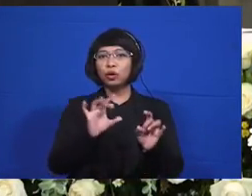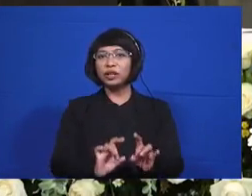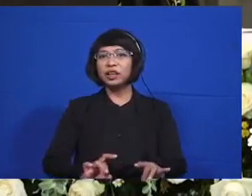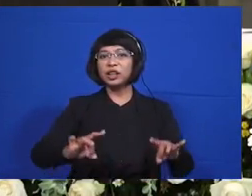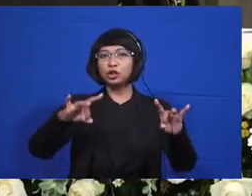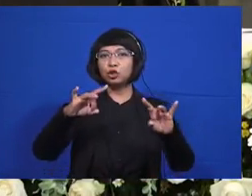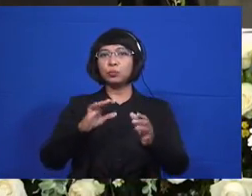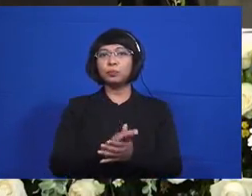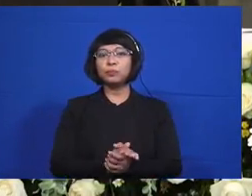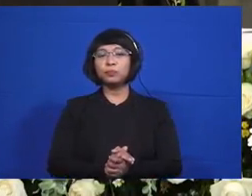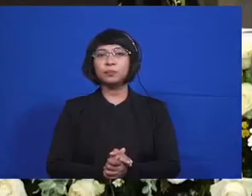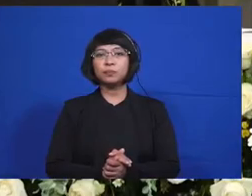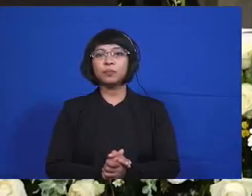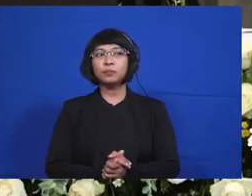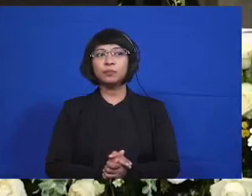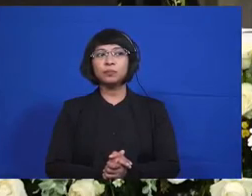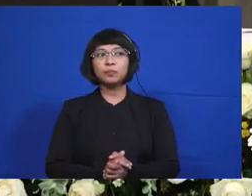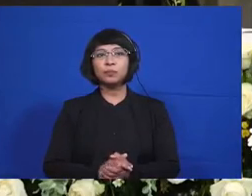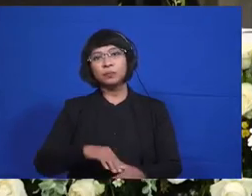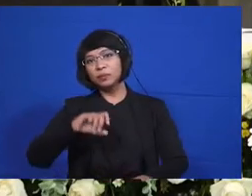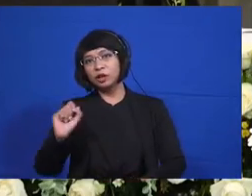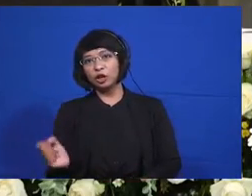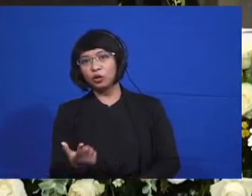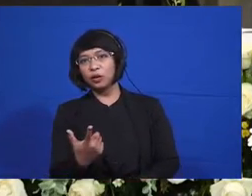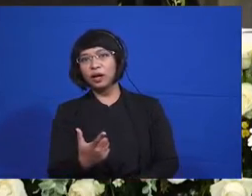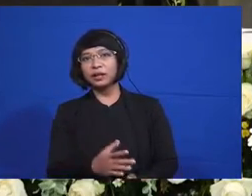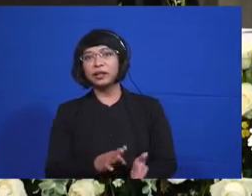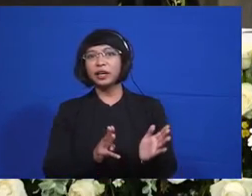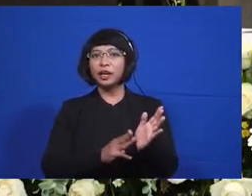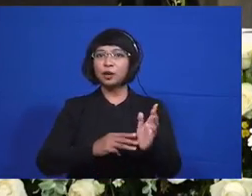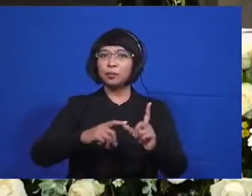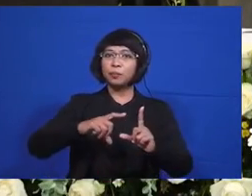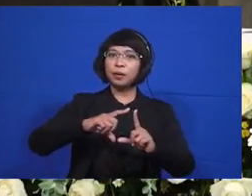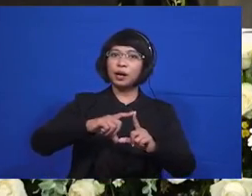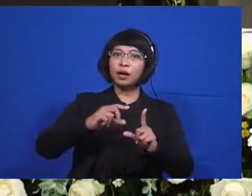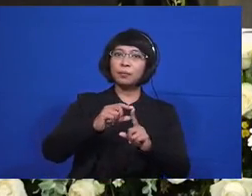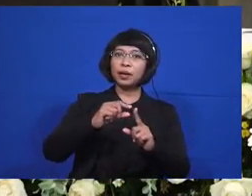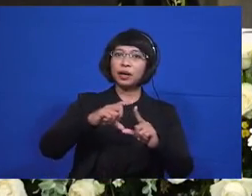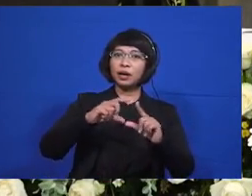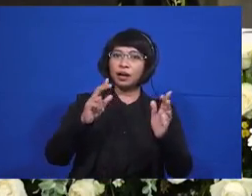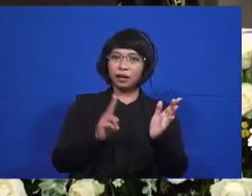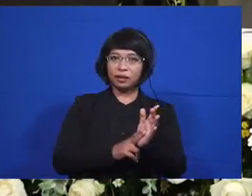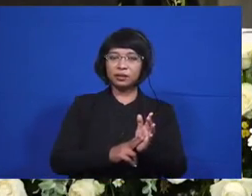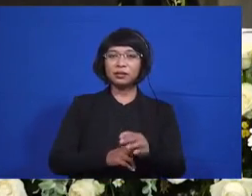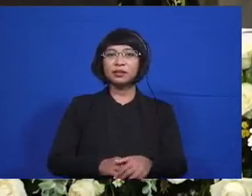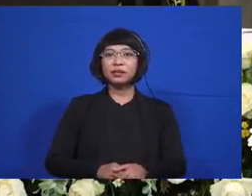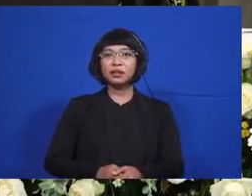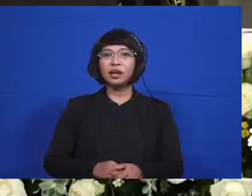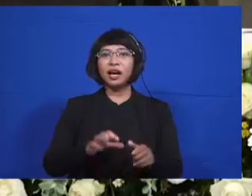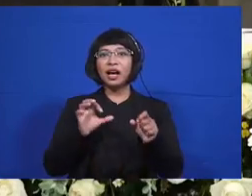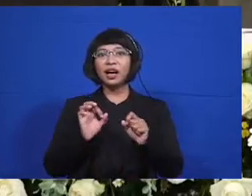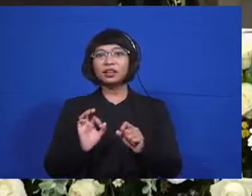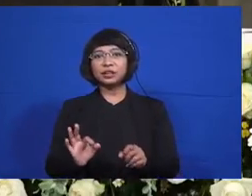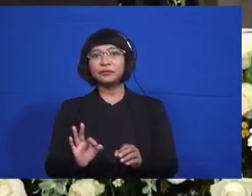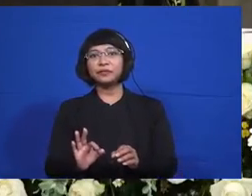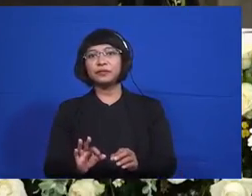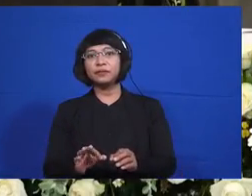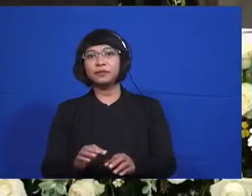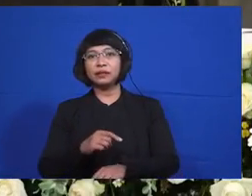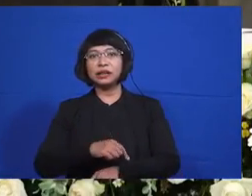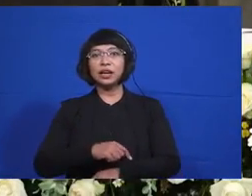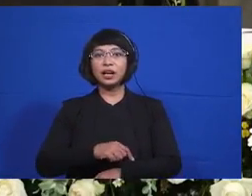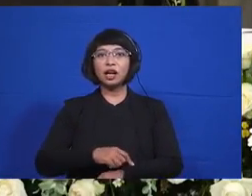mapan, supaya tidak menjadi pribadi-pribadi yang aktif dalam karya, namun tidak dekat dengan Tuhan. Sebaliknya, dekat dengan